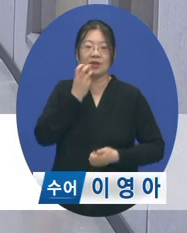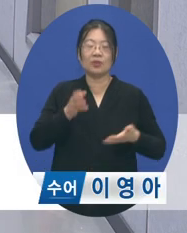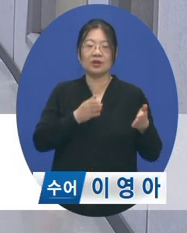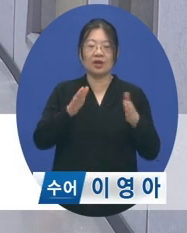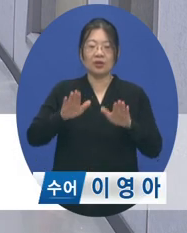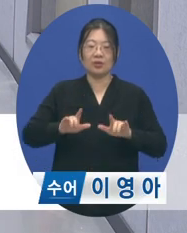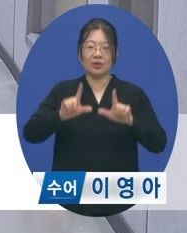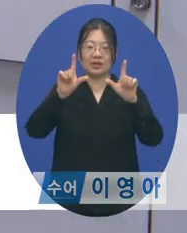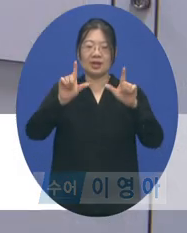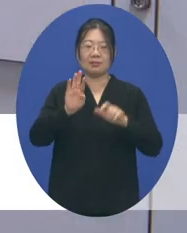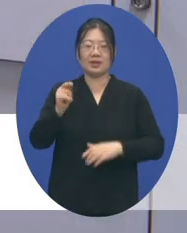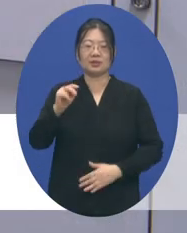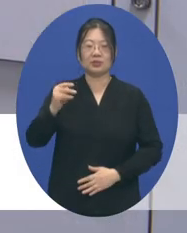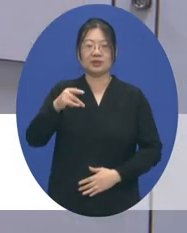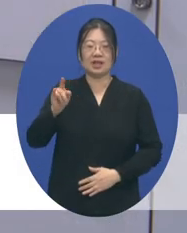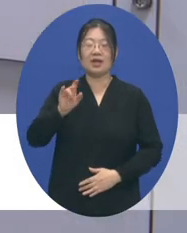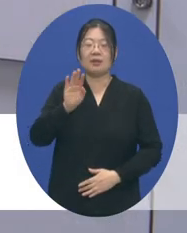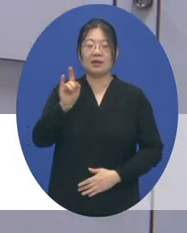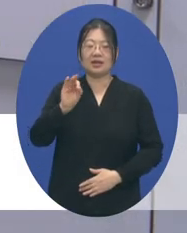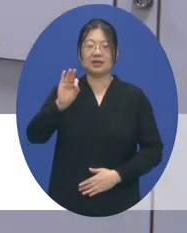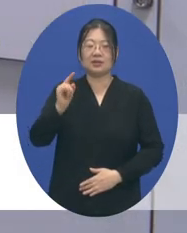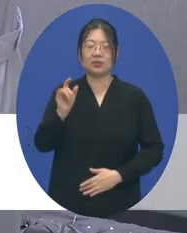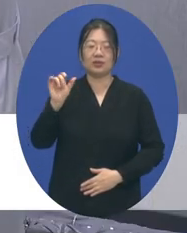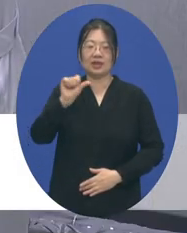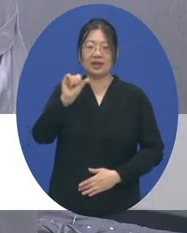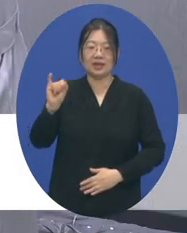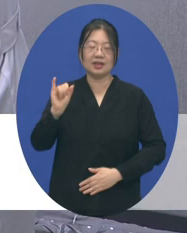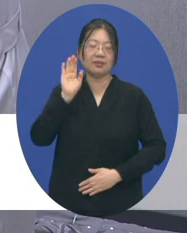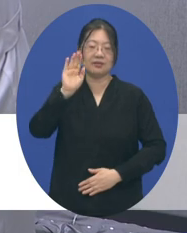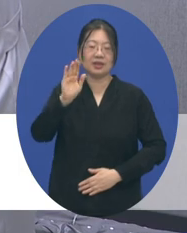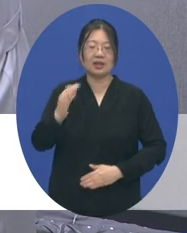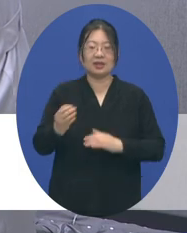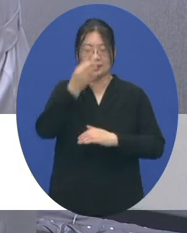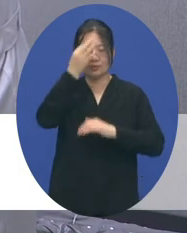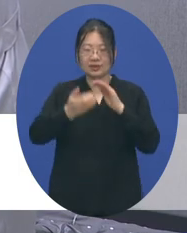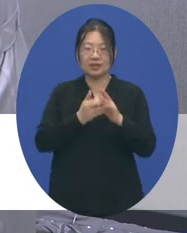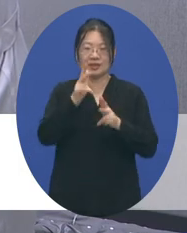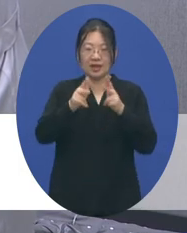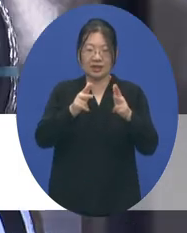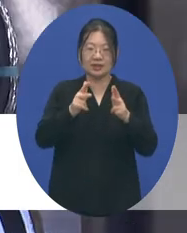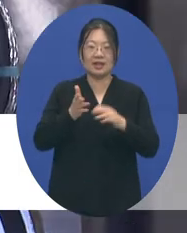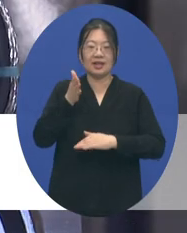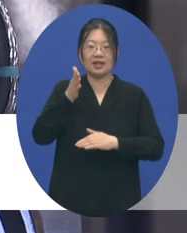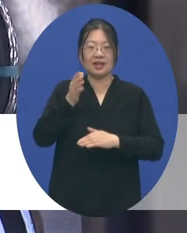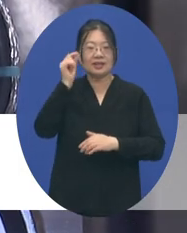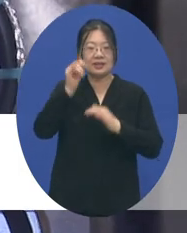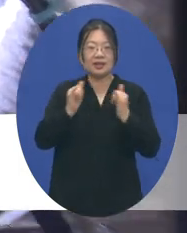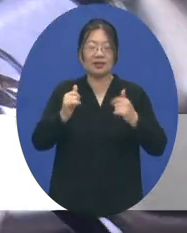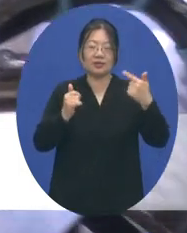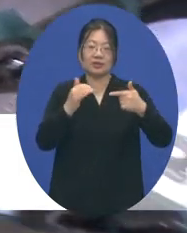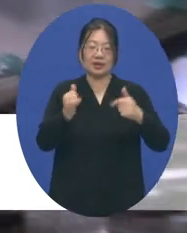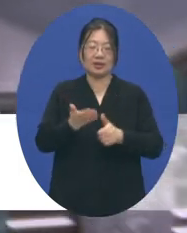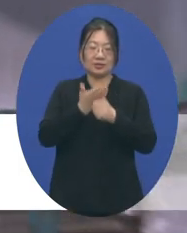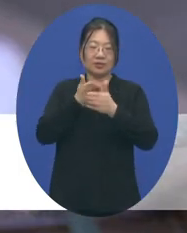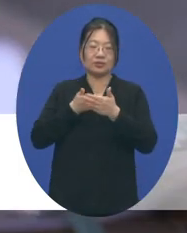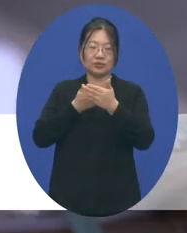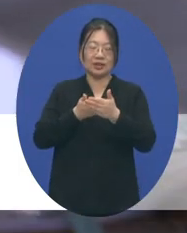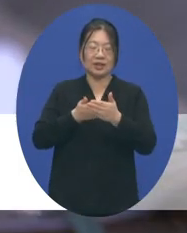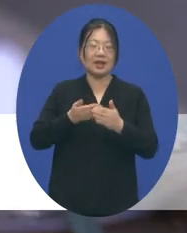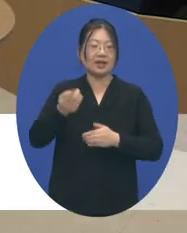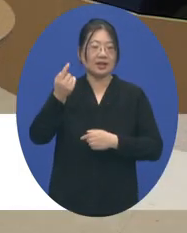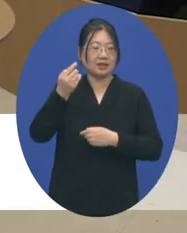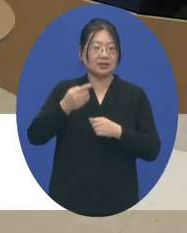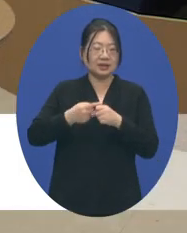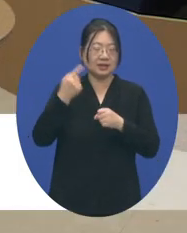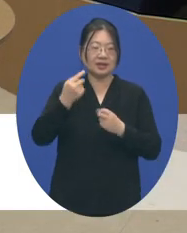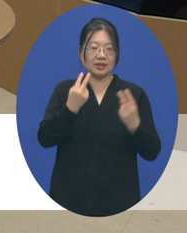경기도가 올해 반도체, 바이오, 인공지능 등 미래 첨단 산업 분야 인재 6천 명 양성을 추진합니다. 지난해 예산 대비